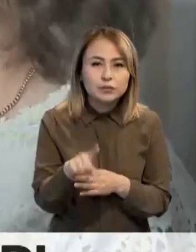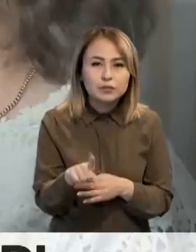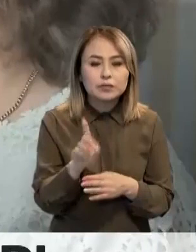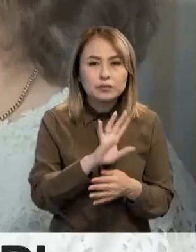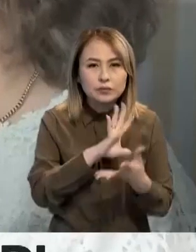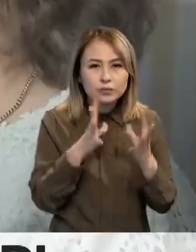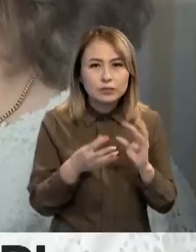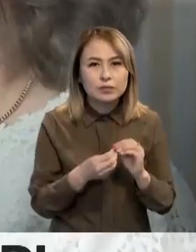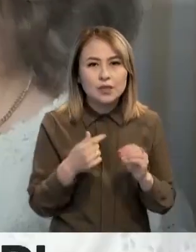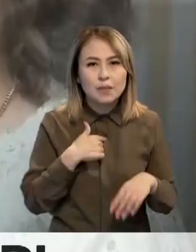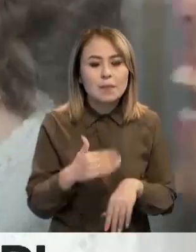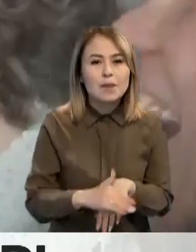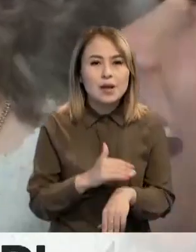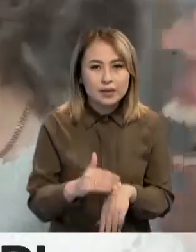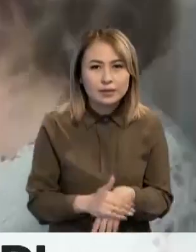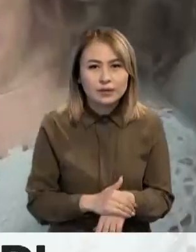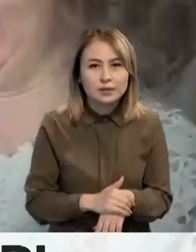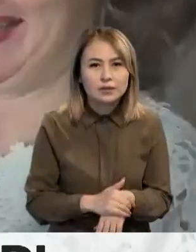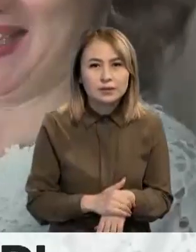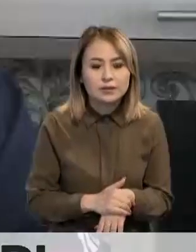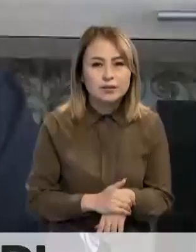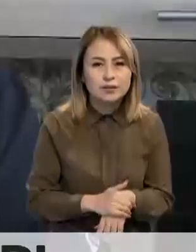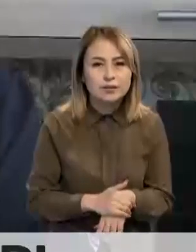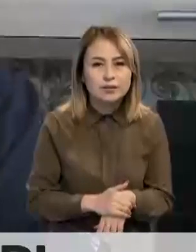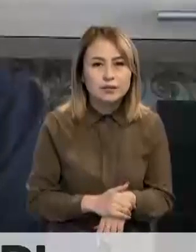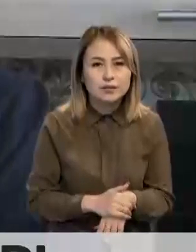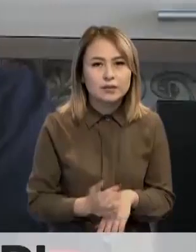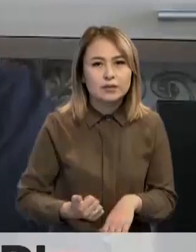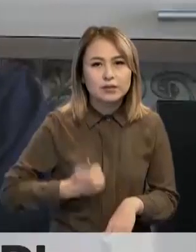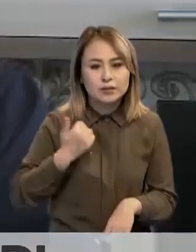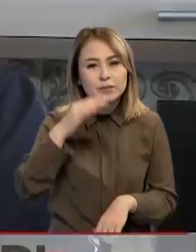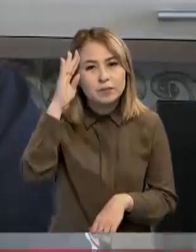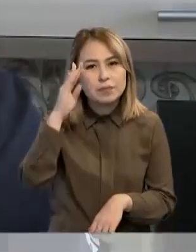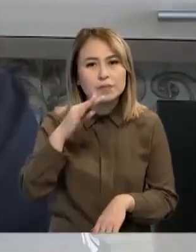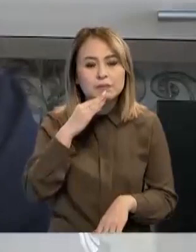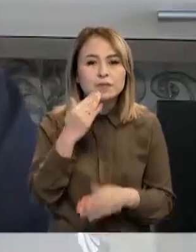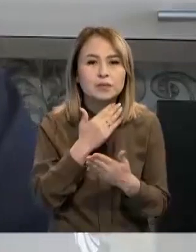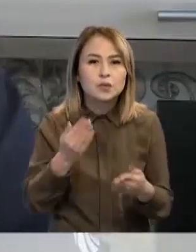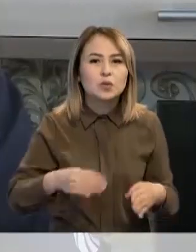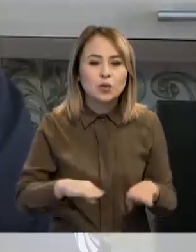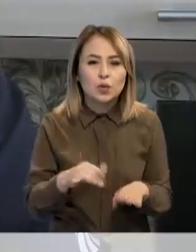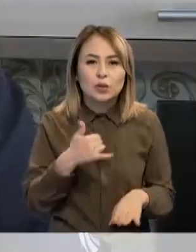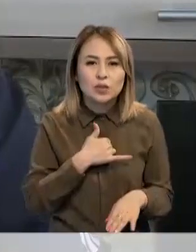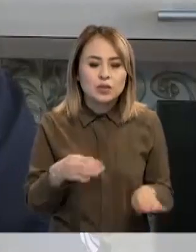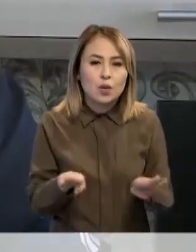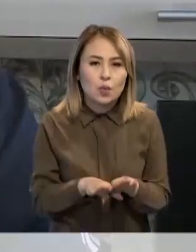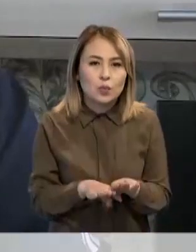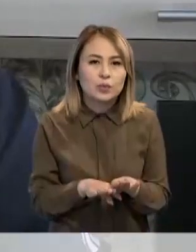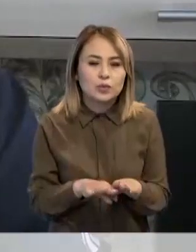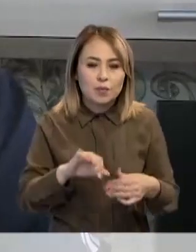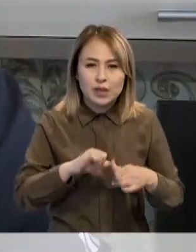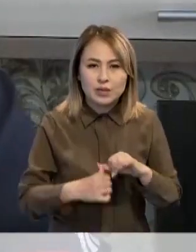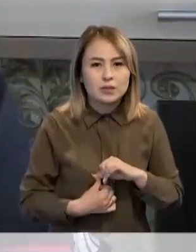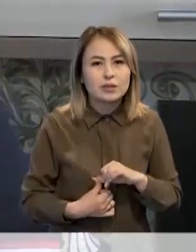общем, я молодец. Горжусь своим папой. Что вот он у нас такой. Әкемді әрқашан